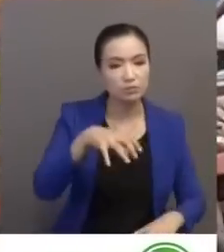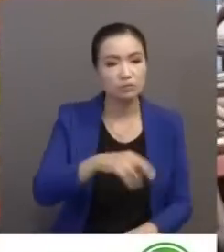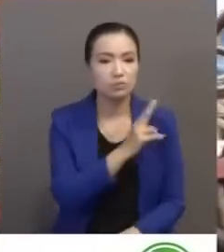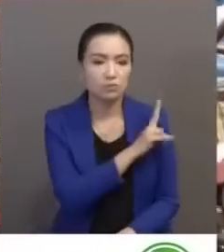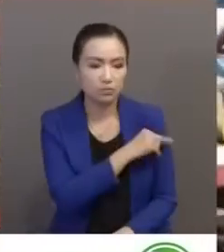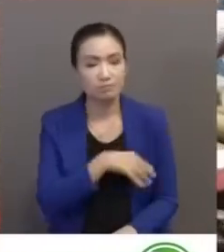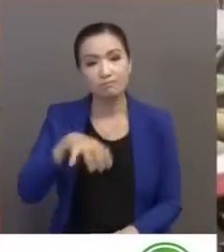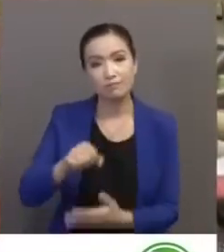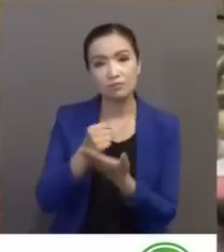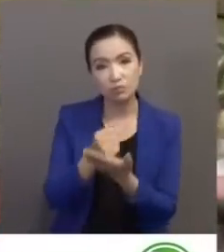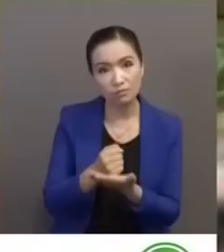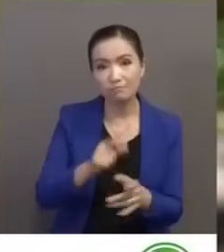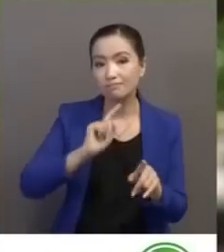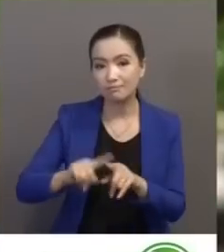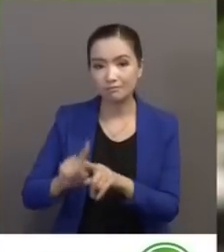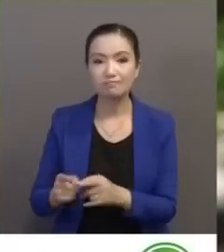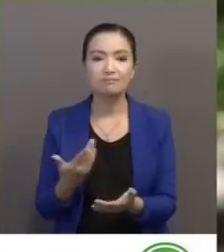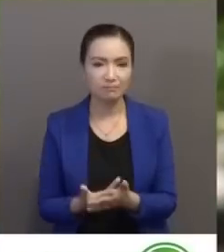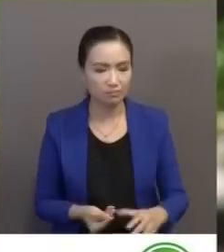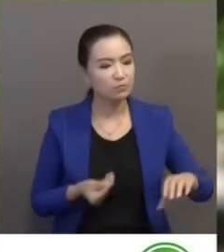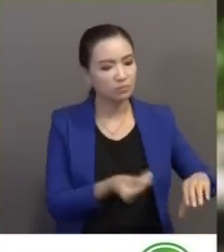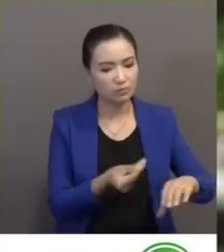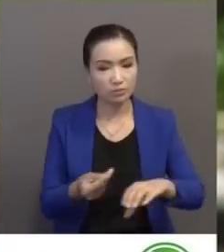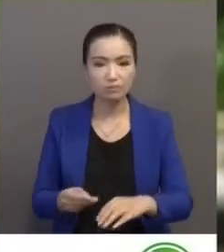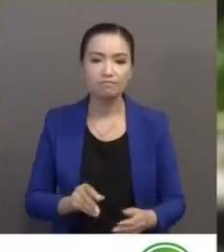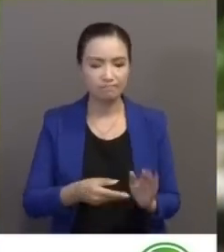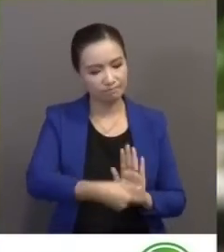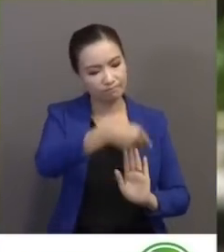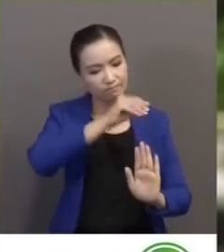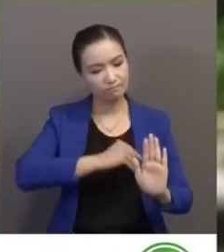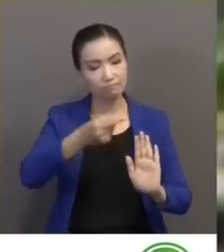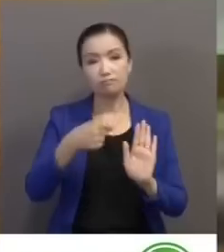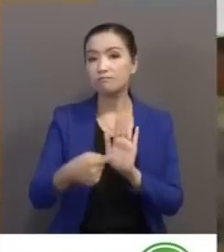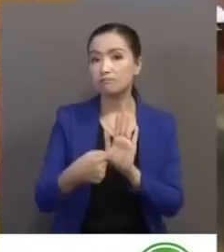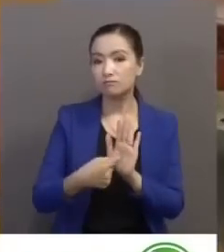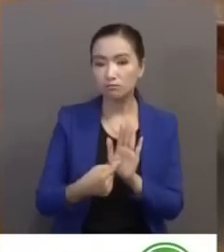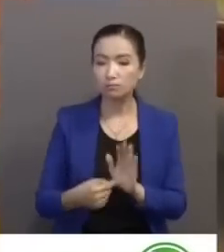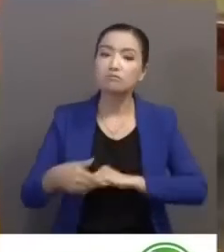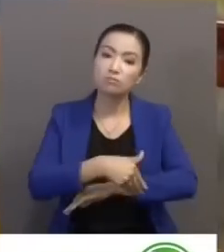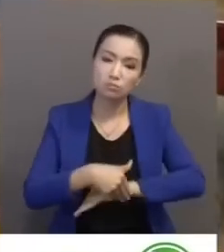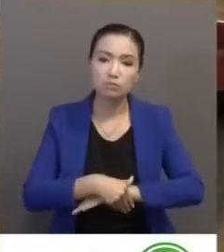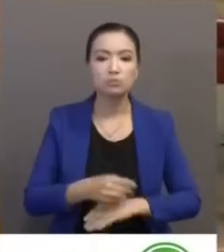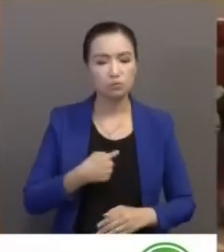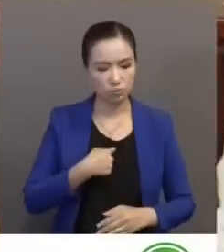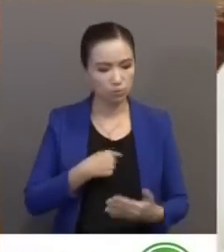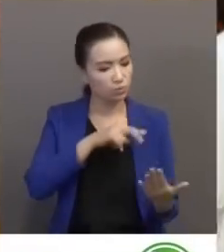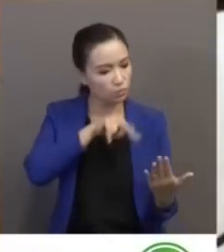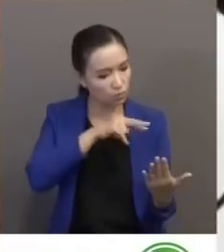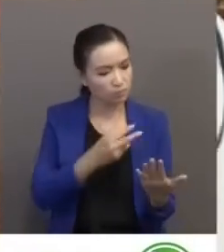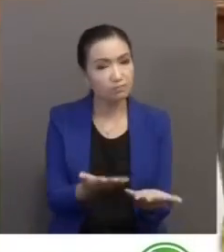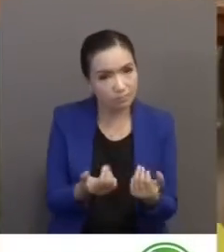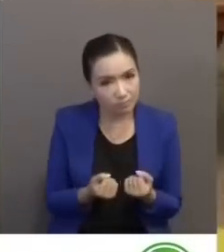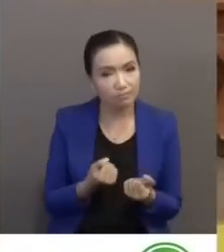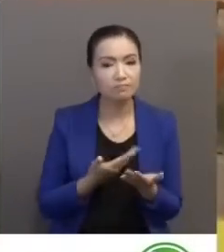เคราะห์ต่างๆโดยพระพยอมได้โชว์บัญชีของวัดซึ่งจะเป็นผู้ตรวจสอบรายรับรายจ่ายและในวัดสวน